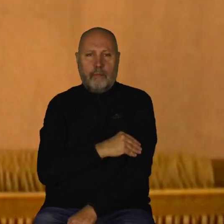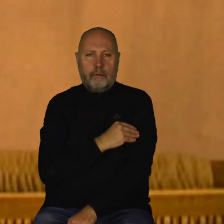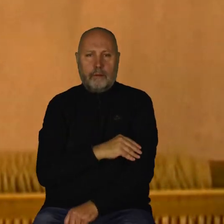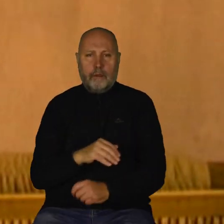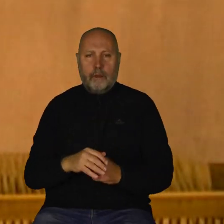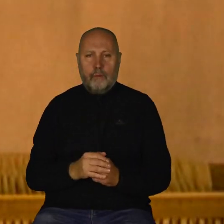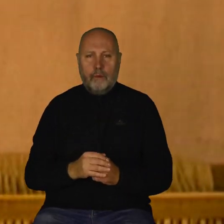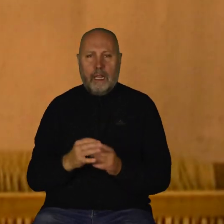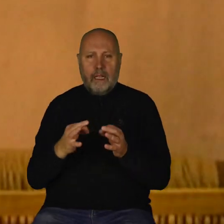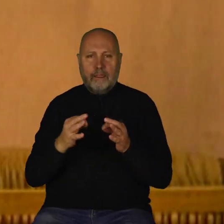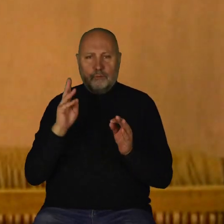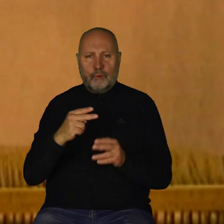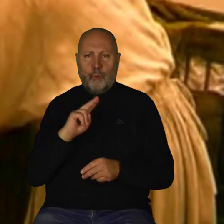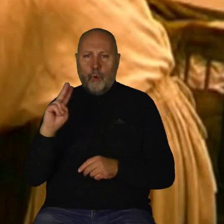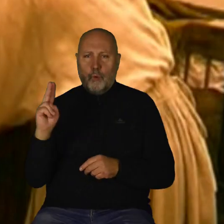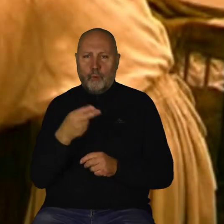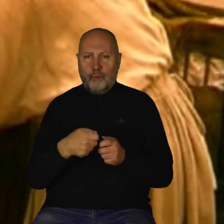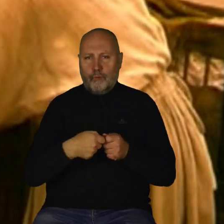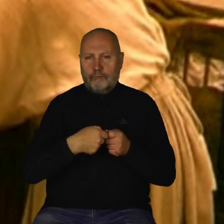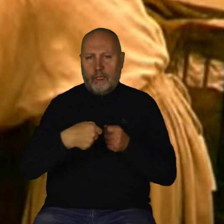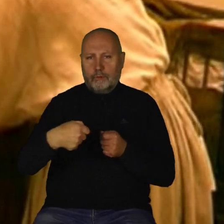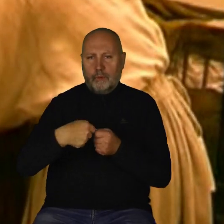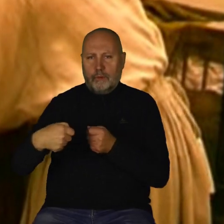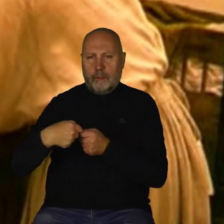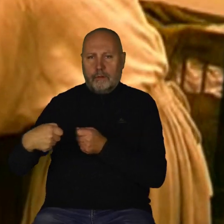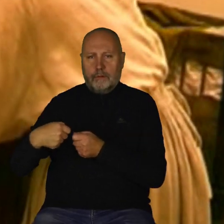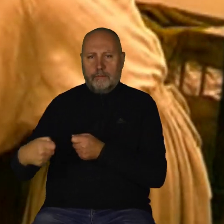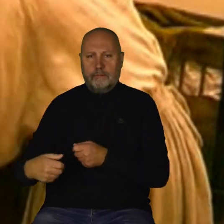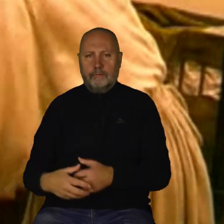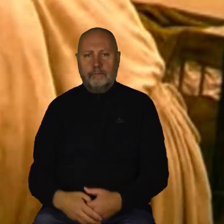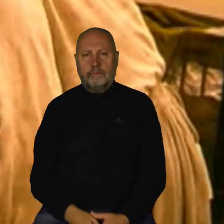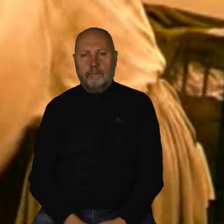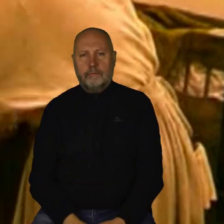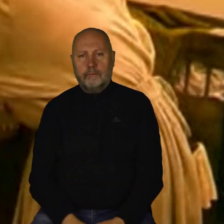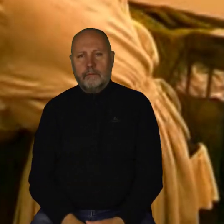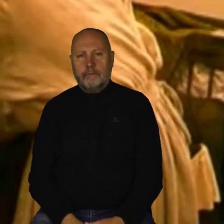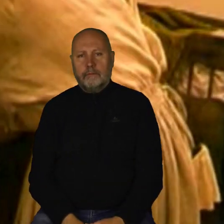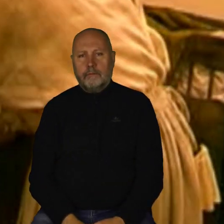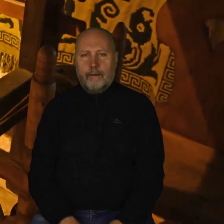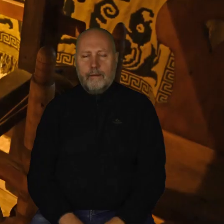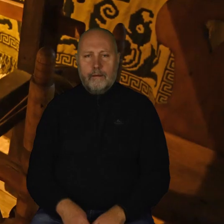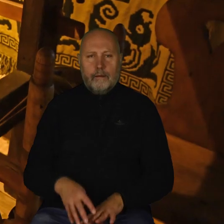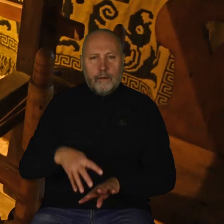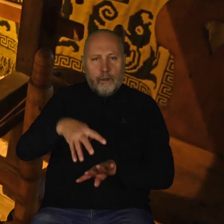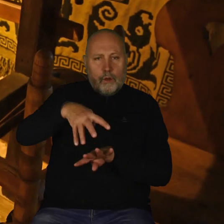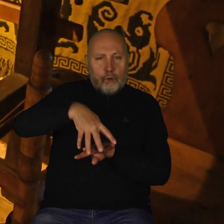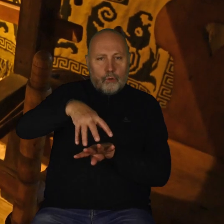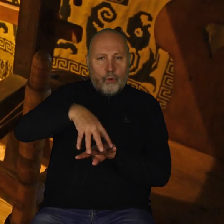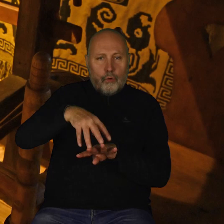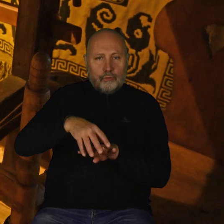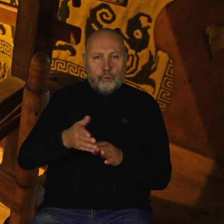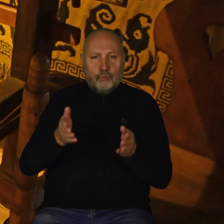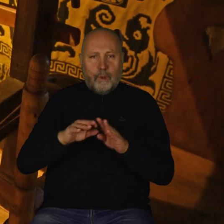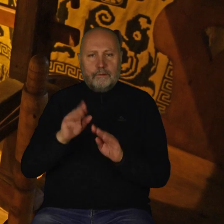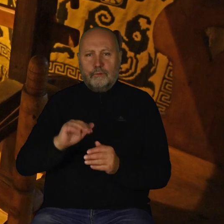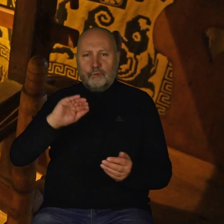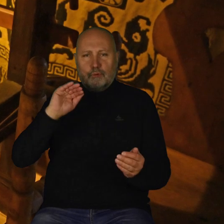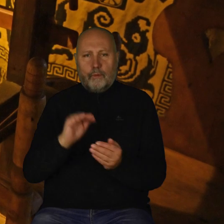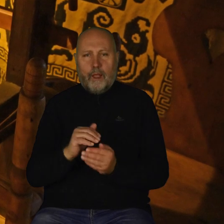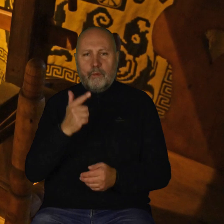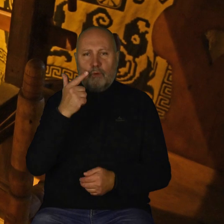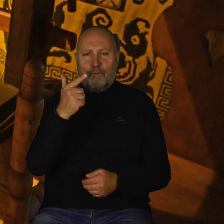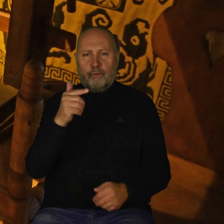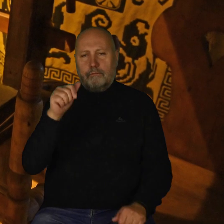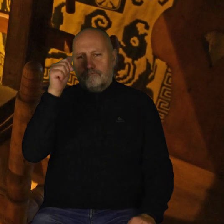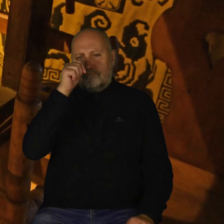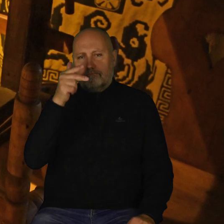osób nici musiały być równo naprężone krosn tkackie składa się z co